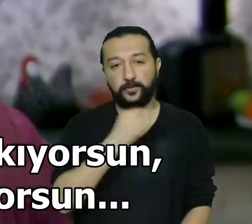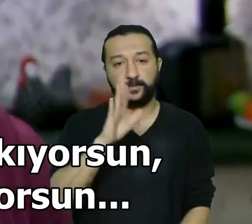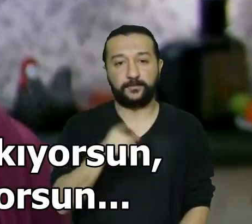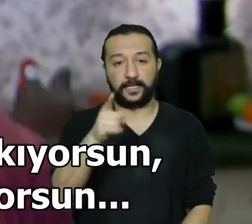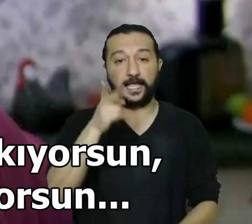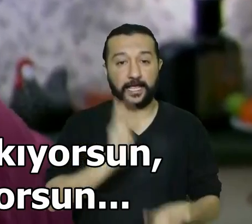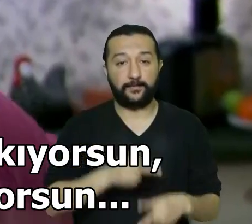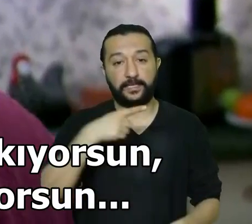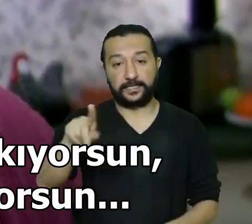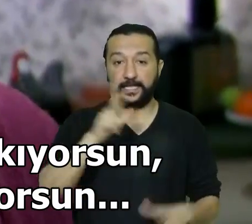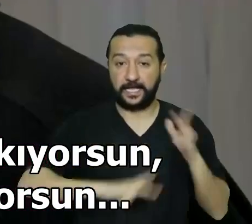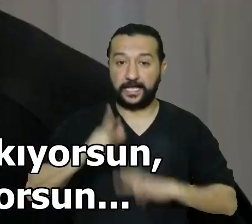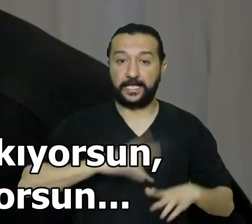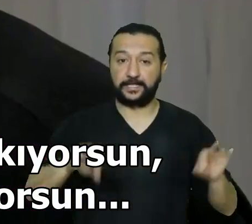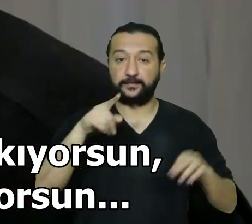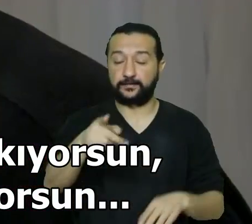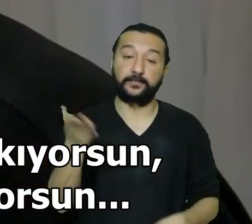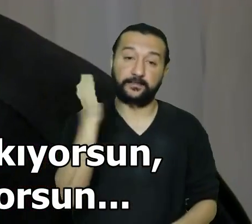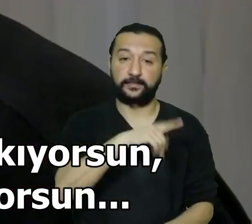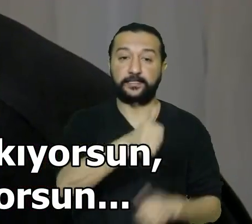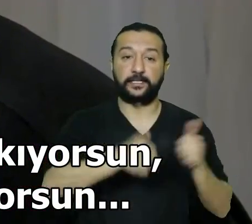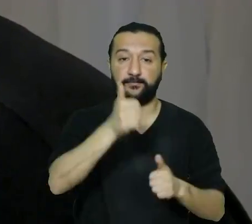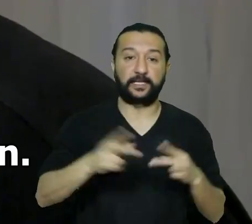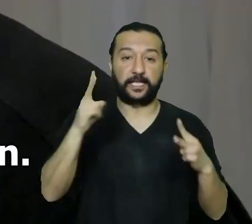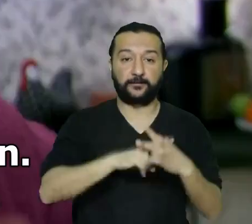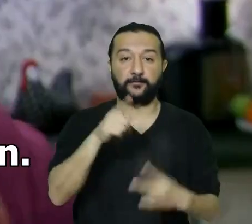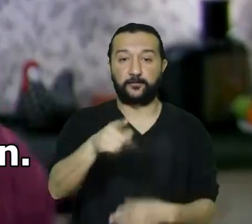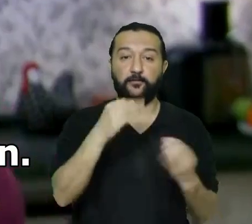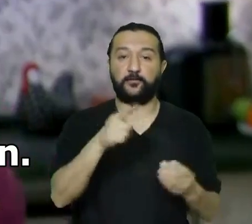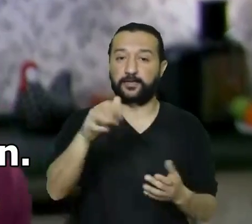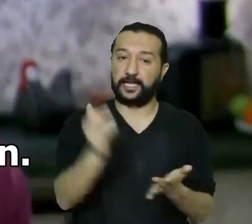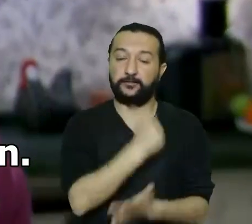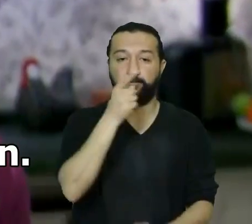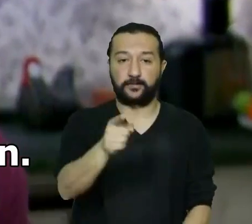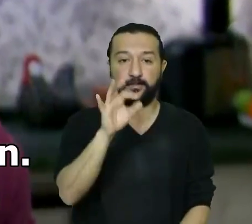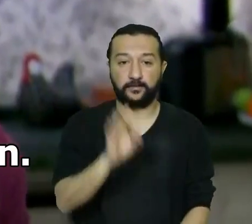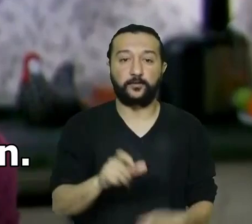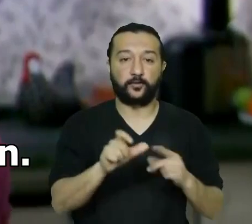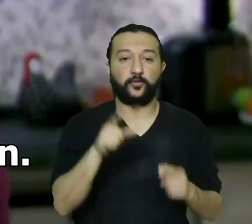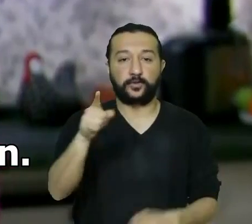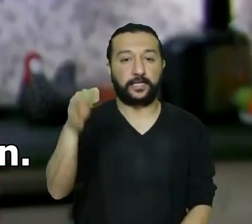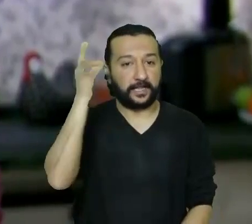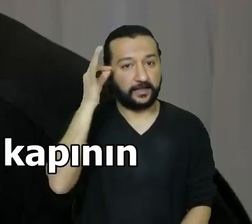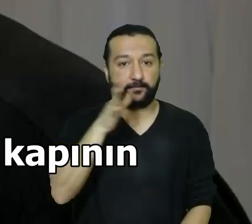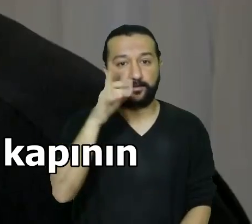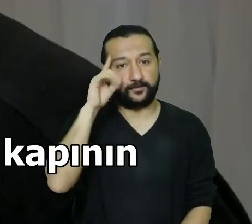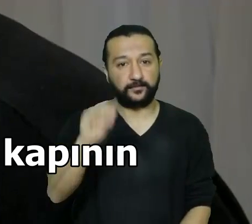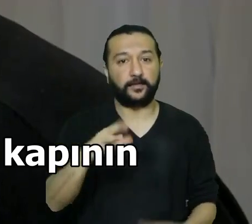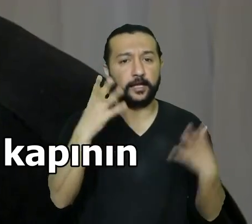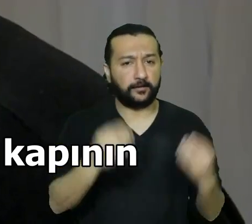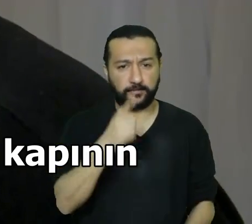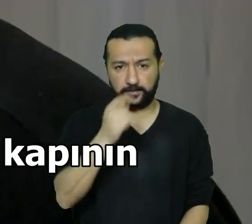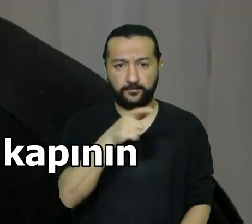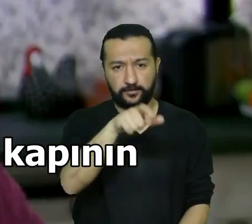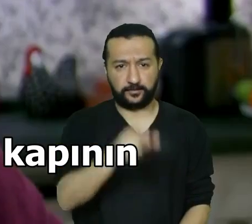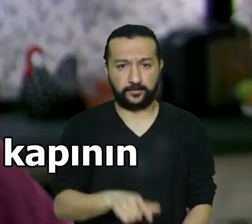zaman. Hemen gidip hazırlanıyorsun, kalkıyorsun, gidiyorsun bu yarışmaya katılıyorsun. Ve o ödülü sen kazanıyorsun. Şükrü de haddini biliyor. Neymiş o